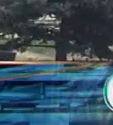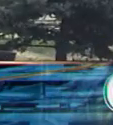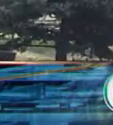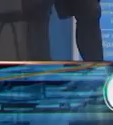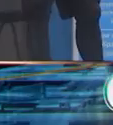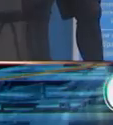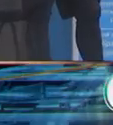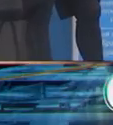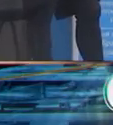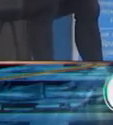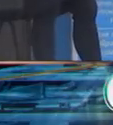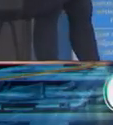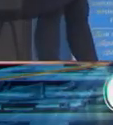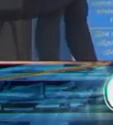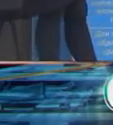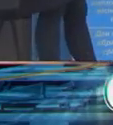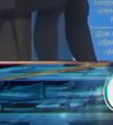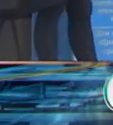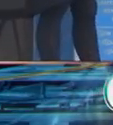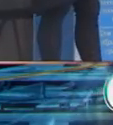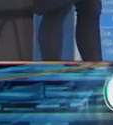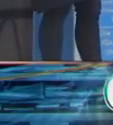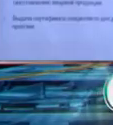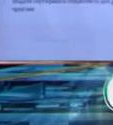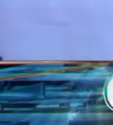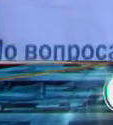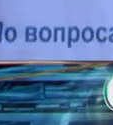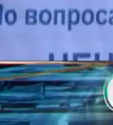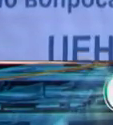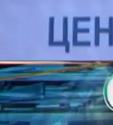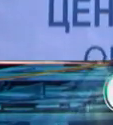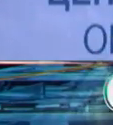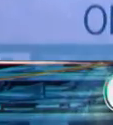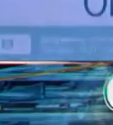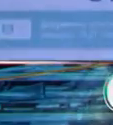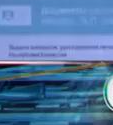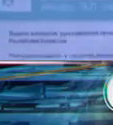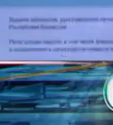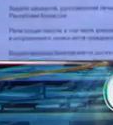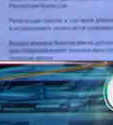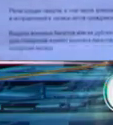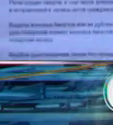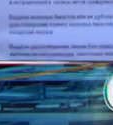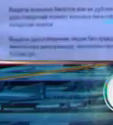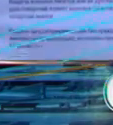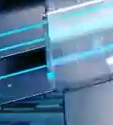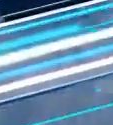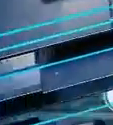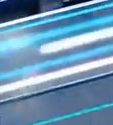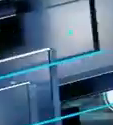Ушли в портал. Центры обслуживания населения закрыты, но по-прежнему оказывают 600 видов услуг.